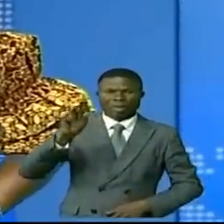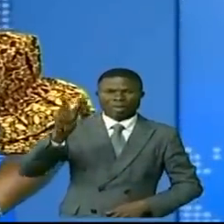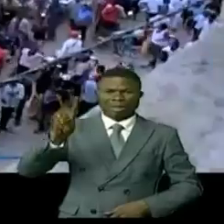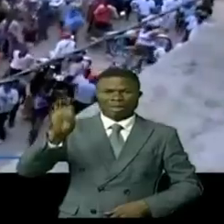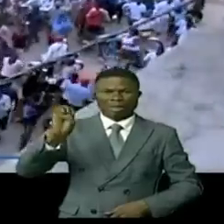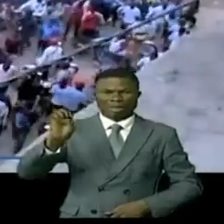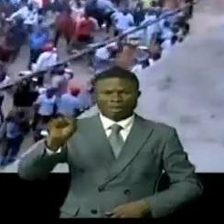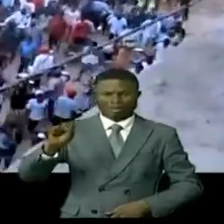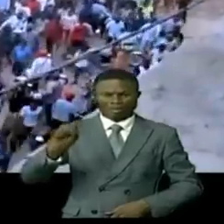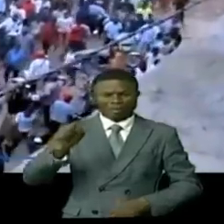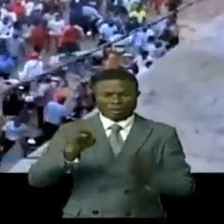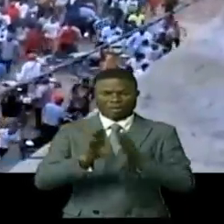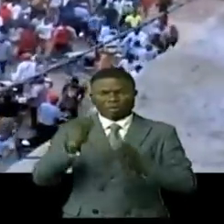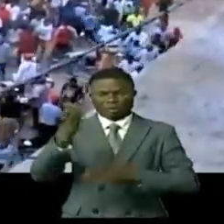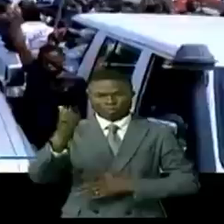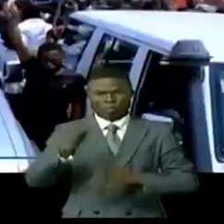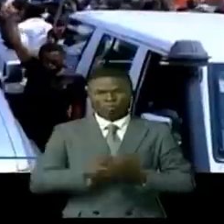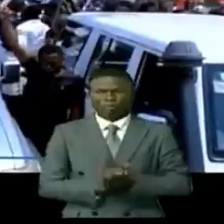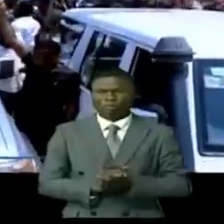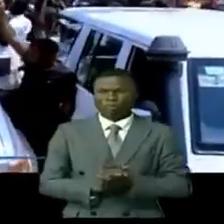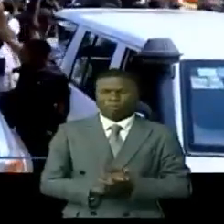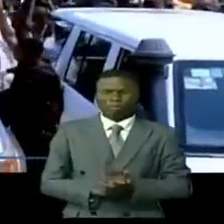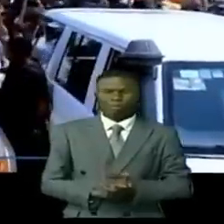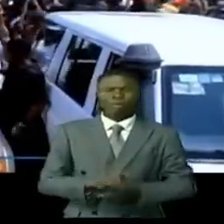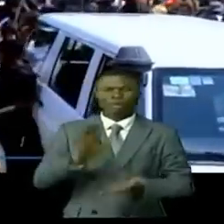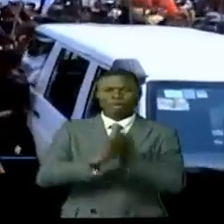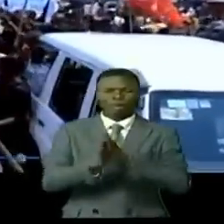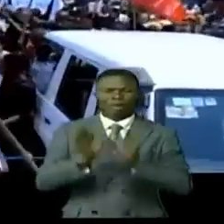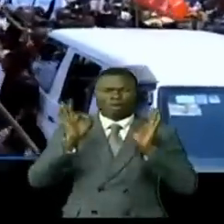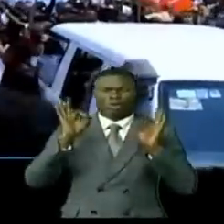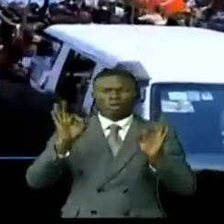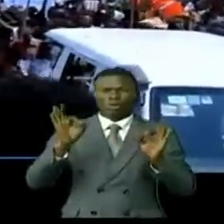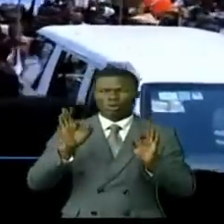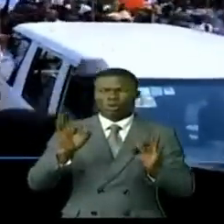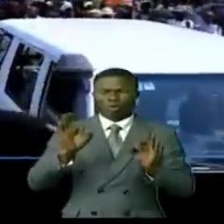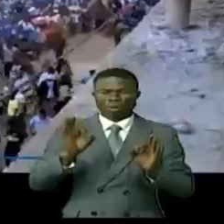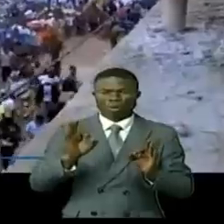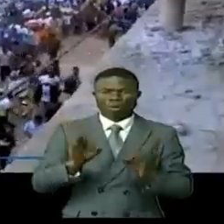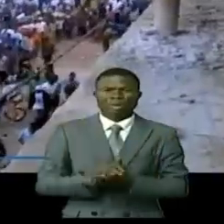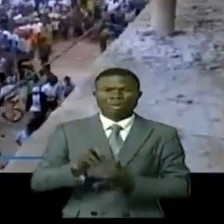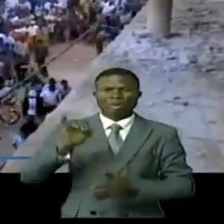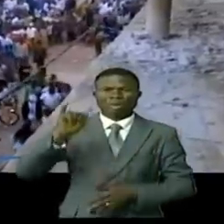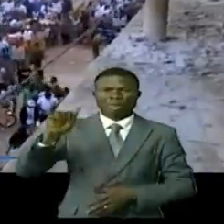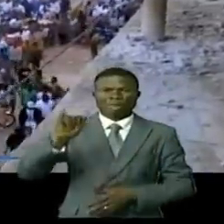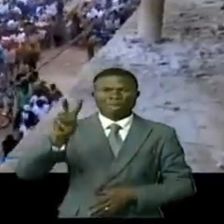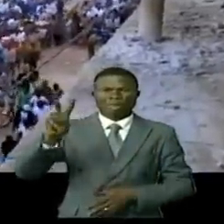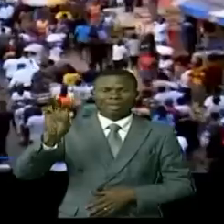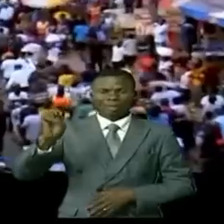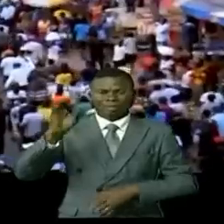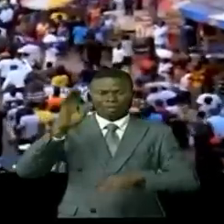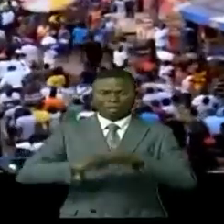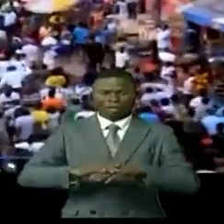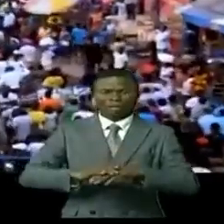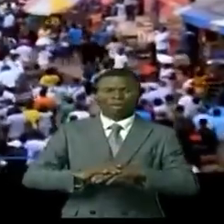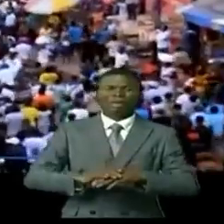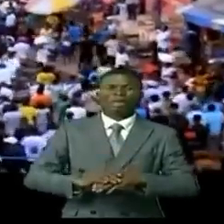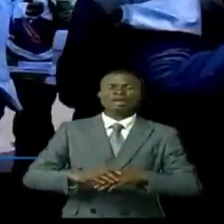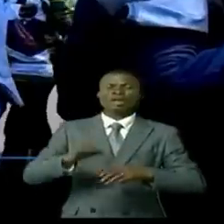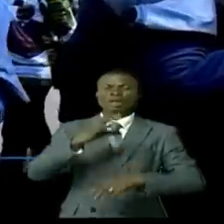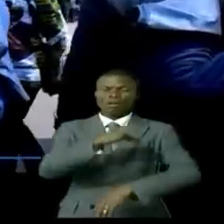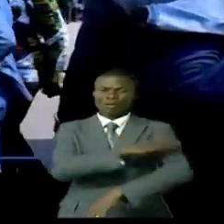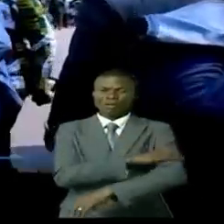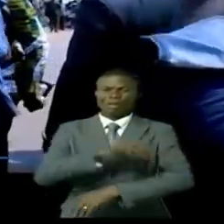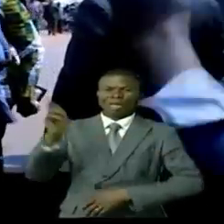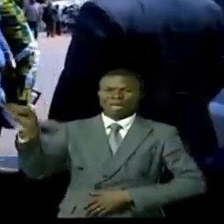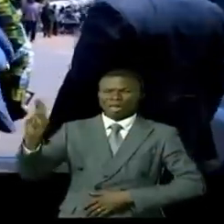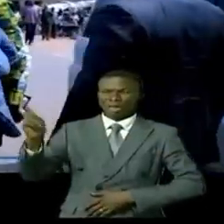Reportage. De la jeunesse, initiation à la nouvelle citoyenneté, Yves Bukulu est arrivé à Chikapa, chef-lieu de la province du Kasaï.